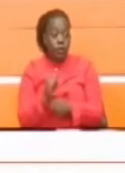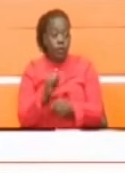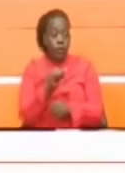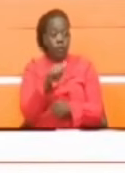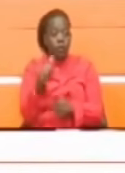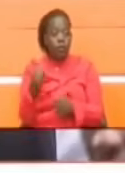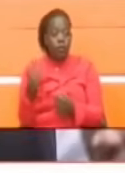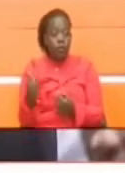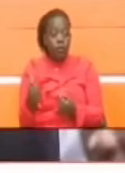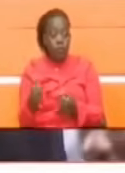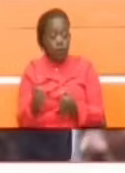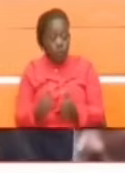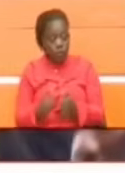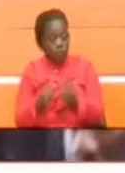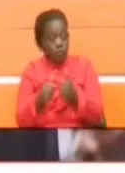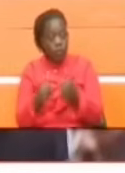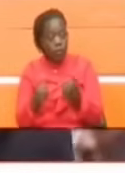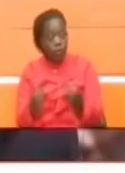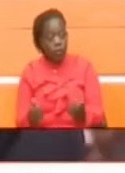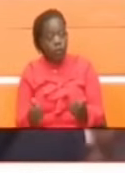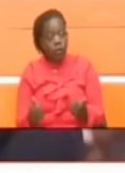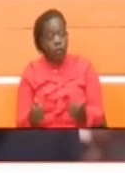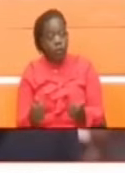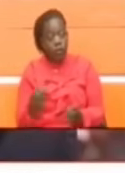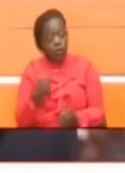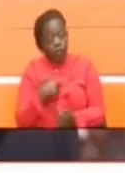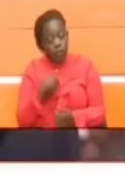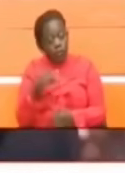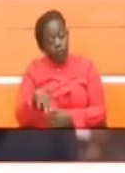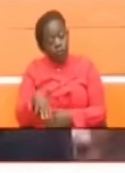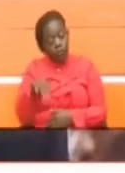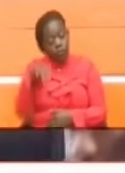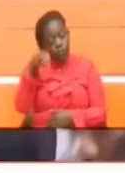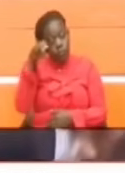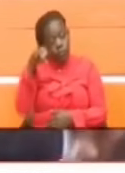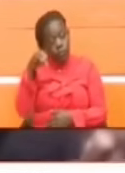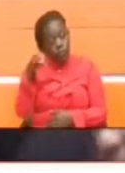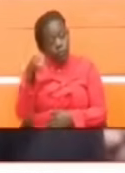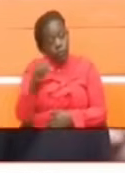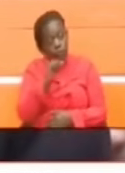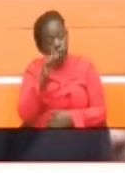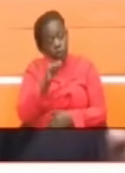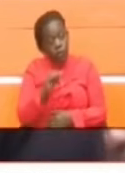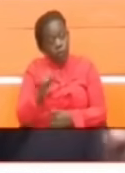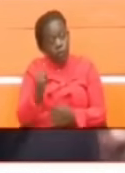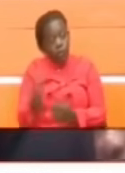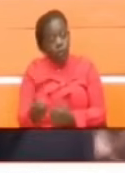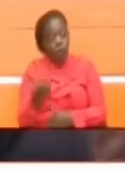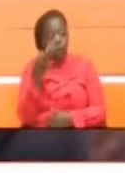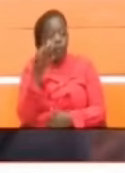nawo mbatambuza naye nkanisa okukula nze nkula emyaka mpezeza asatu.